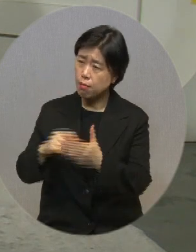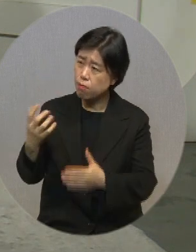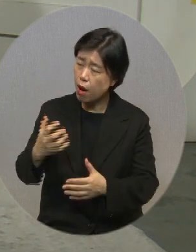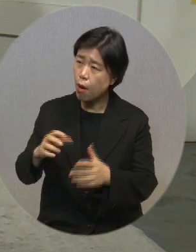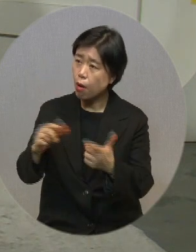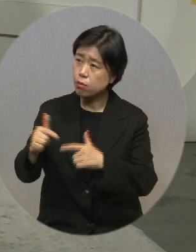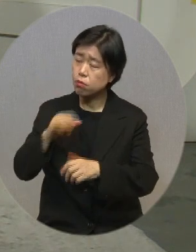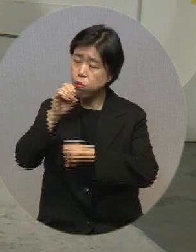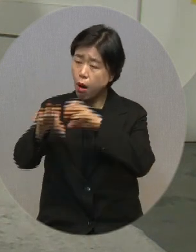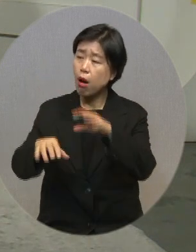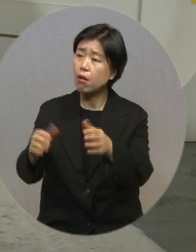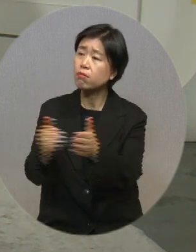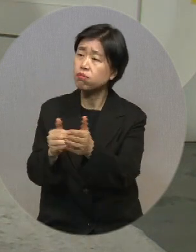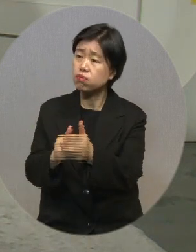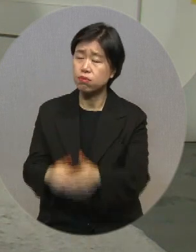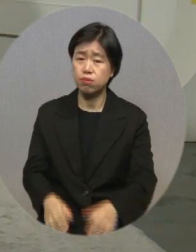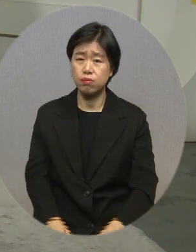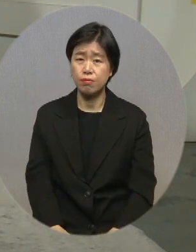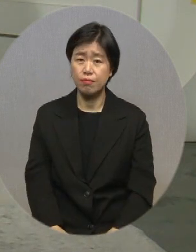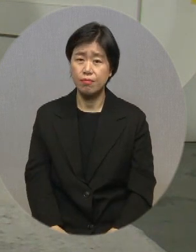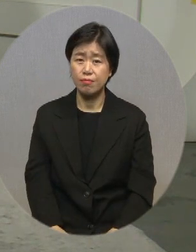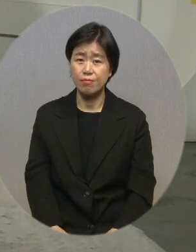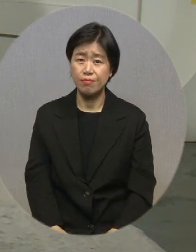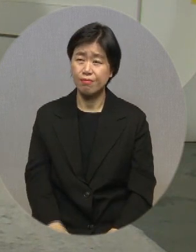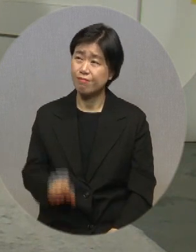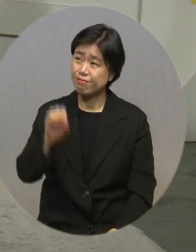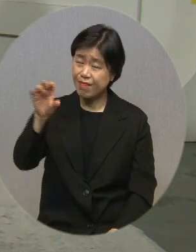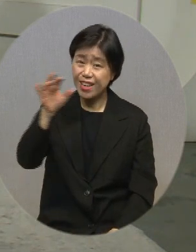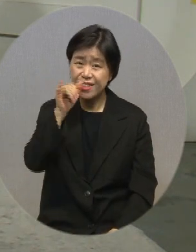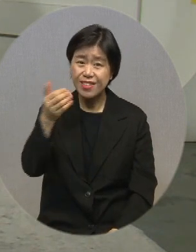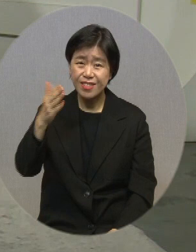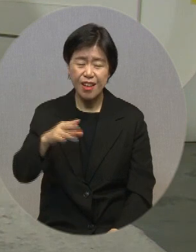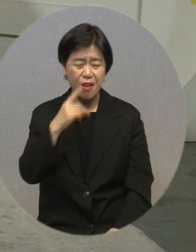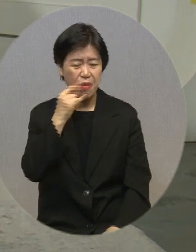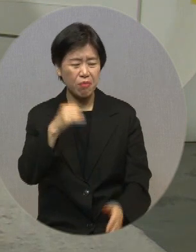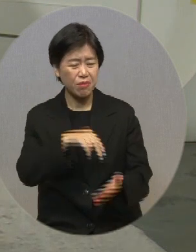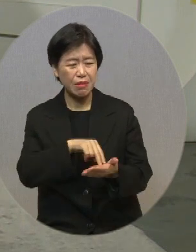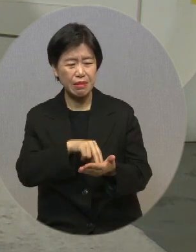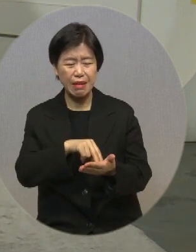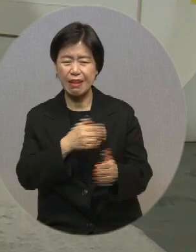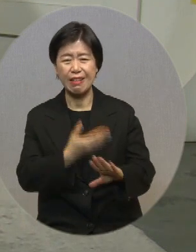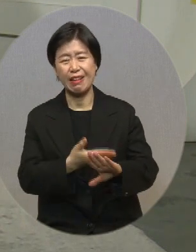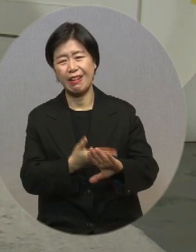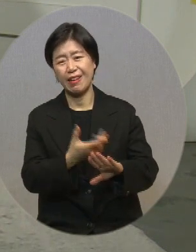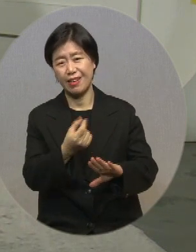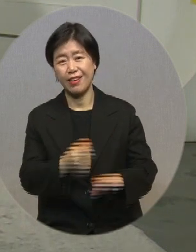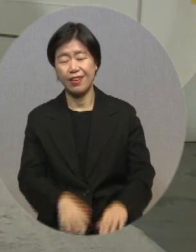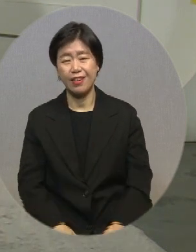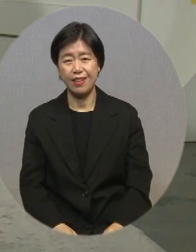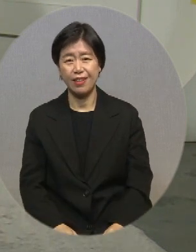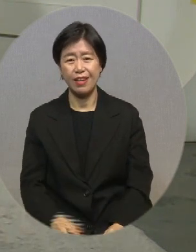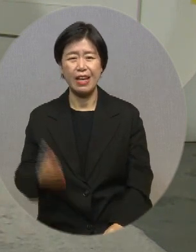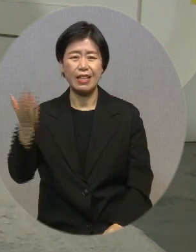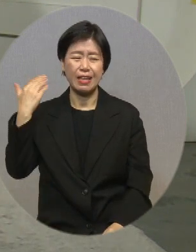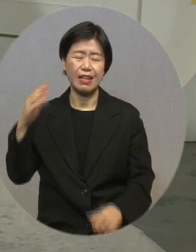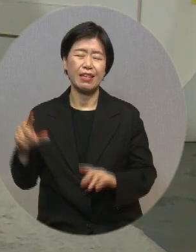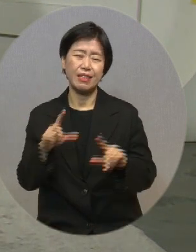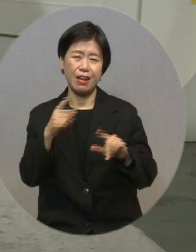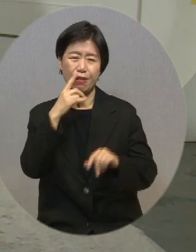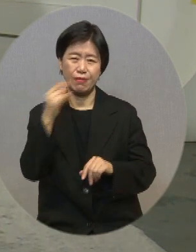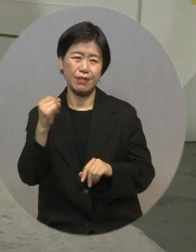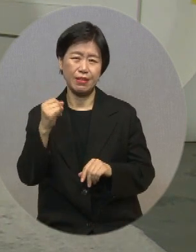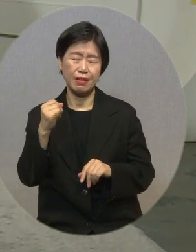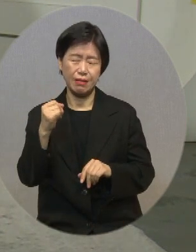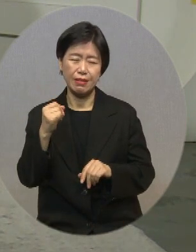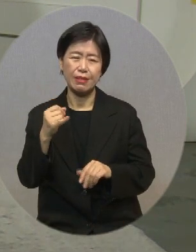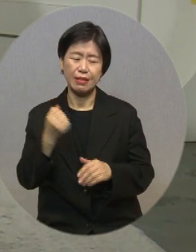자기 할 주장 다 하시고 아버지한테 당당해지세요 막 이랬는데 어머님들은 또 그렇지 않으세요. 옛날 어머님들이 참 너무 좋으셨어. 네.